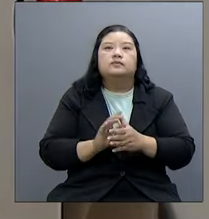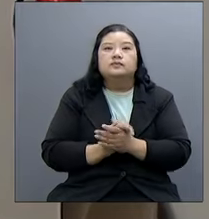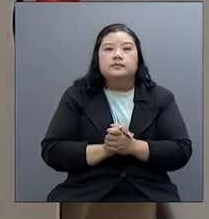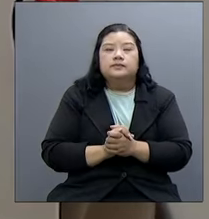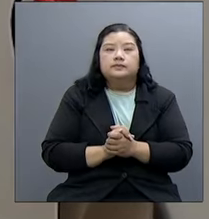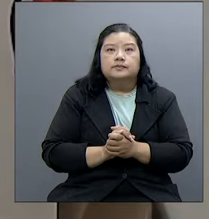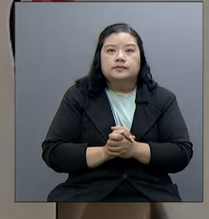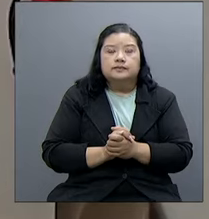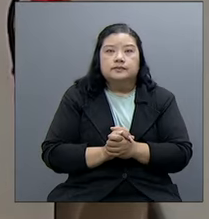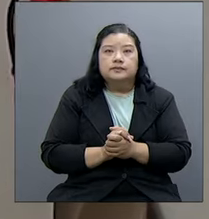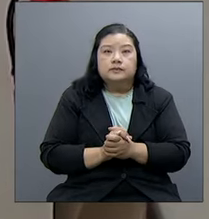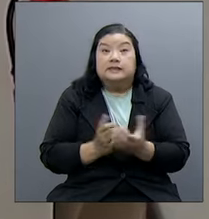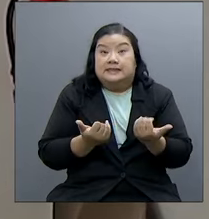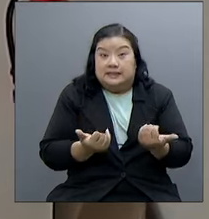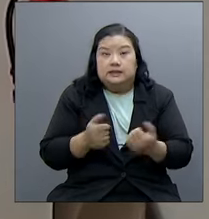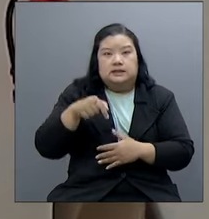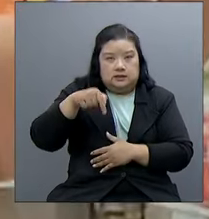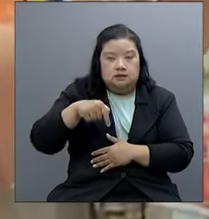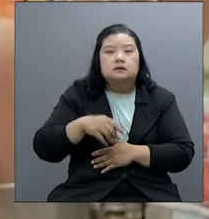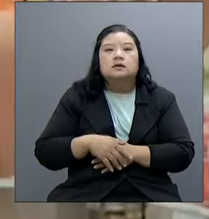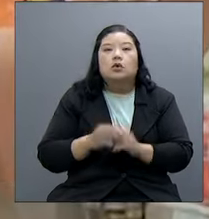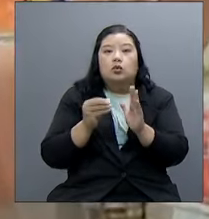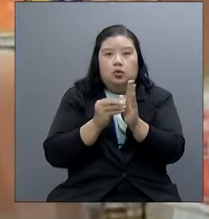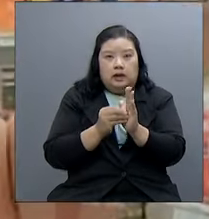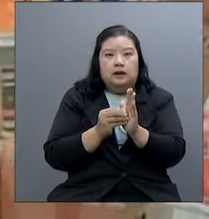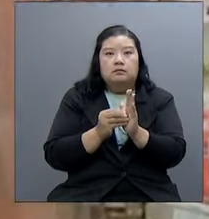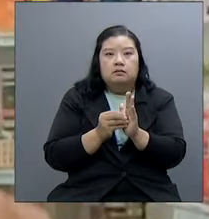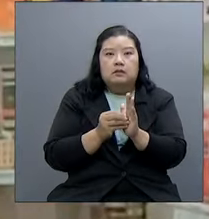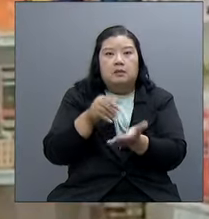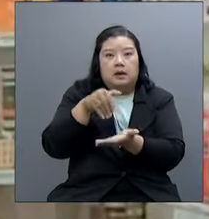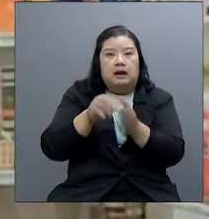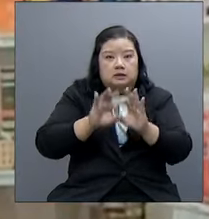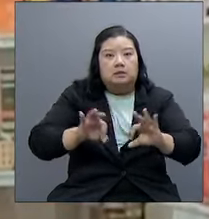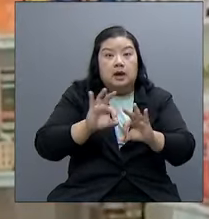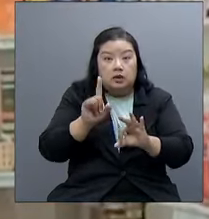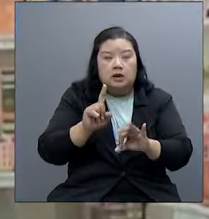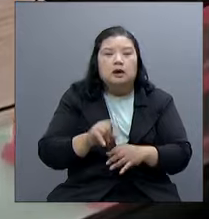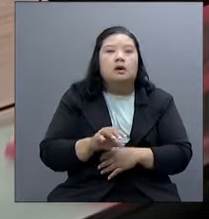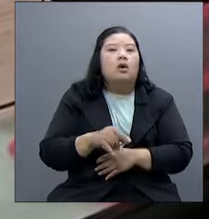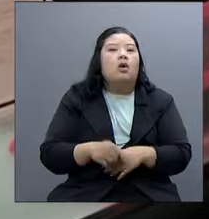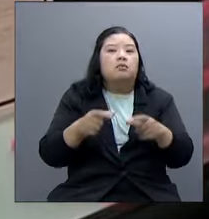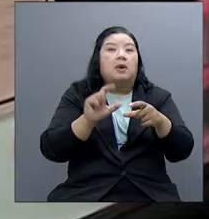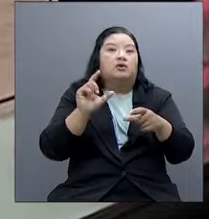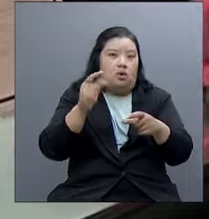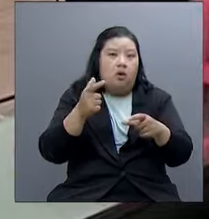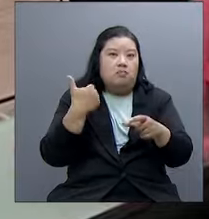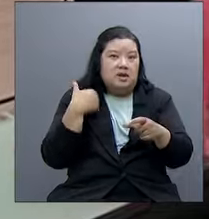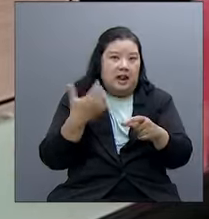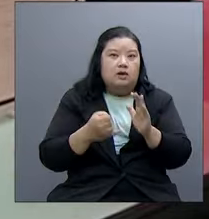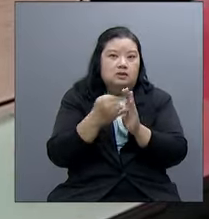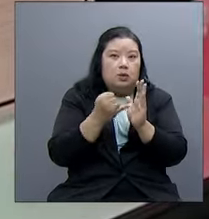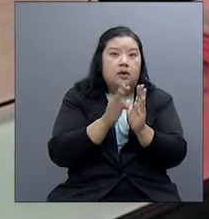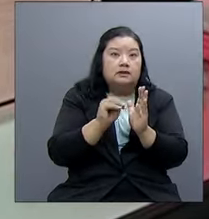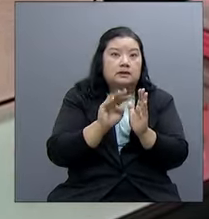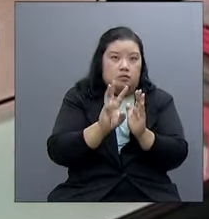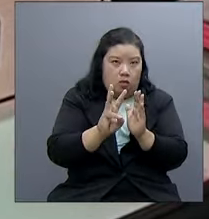กรงเทพหานครเป็จัหวหกใโครงการ 30 บรัษาทุที่ของส. ส.ี่ขยายไป 46 จัหวดทั่วประ